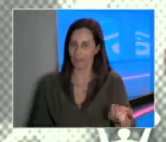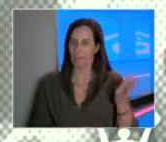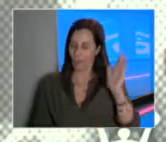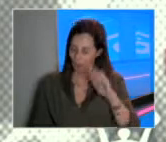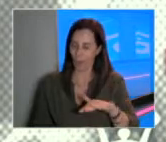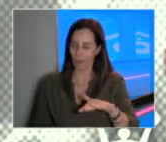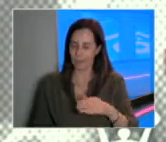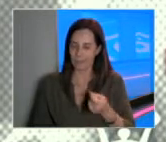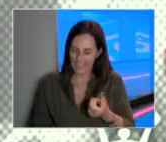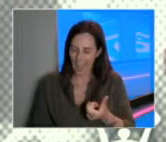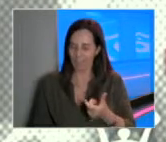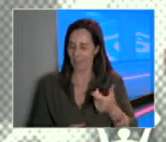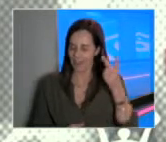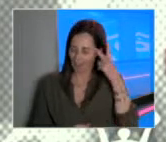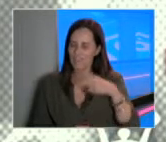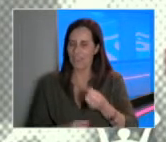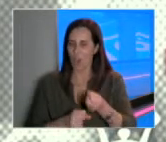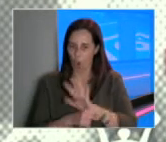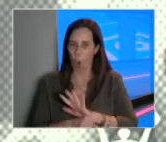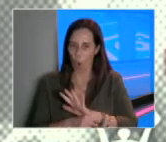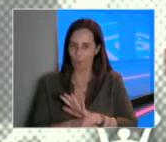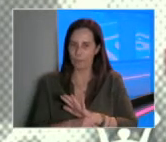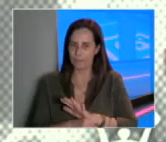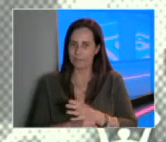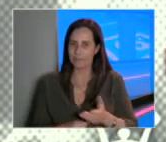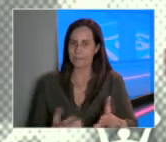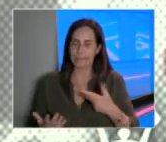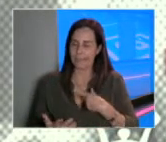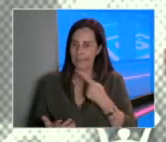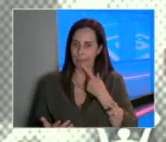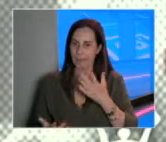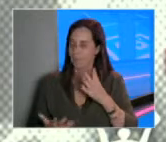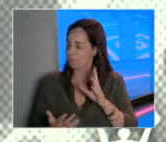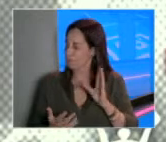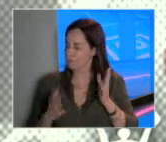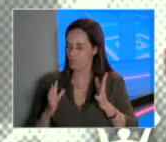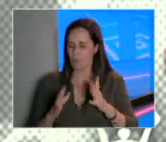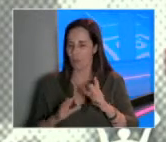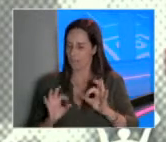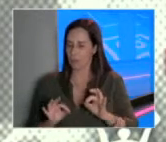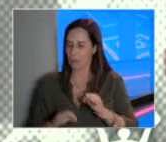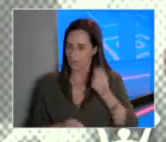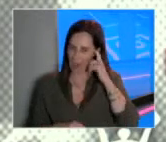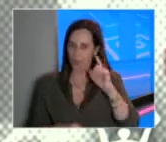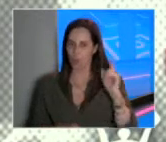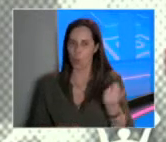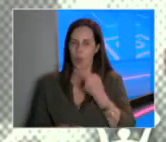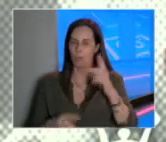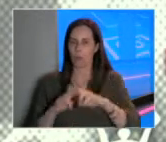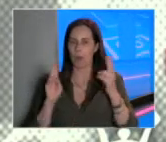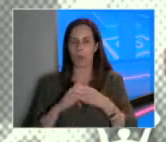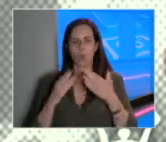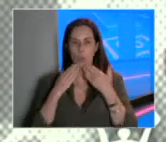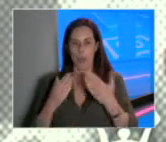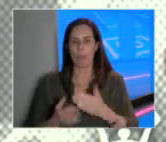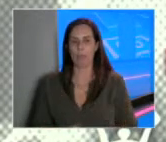עוד חצי צעד לקראת הבנת המחלה, איך נאמר, המקיפה הזאת והמטרידה הזאת, אותנו ואת העולם כולו. תודה רבה